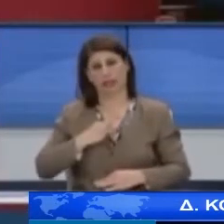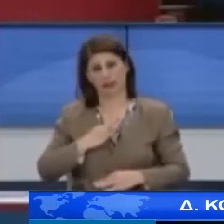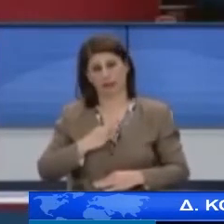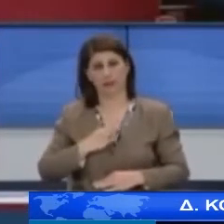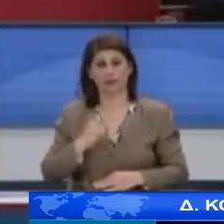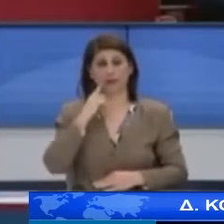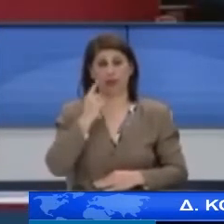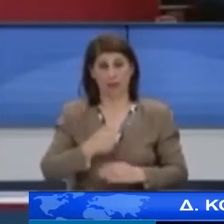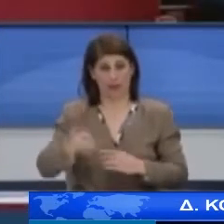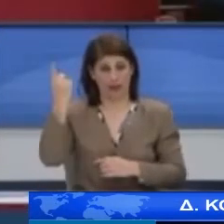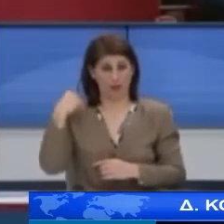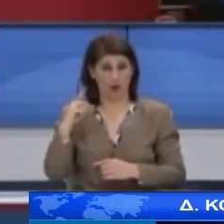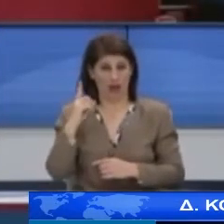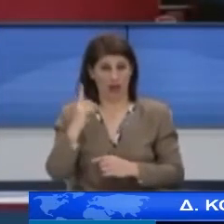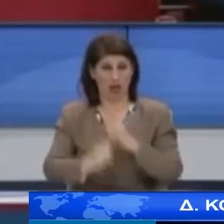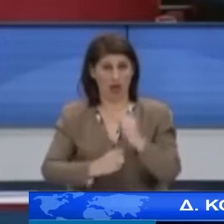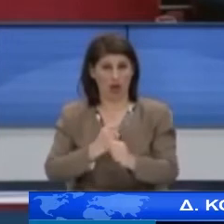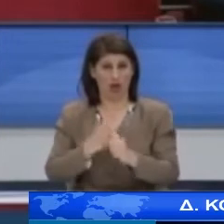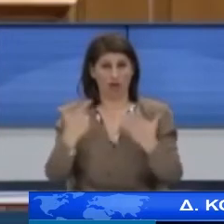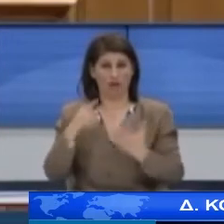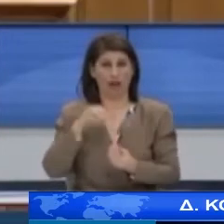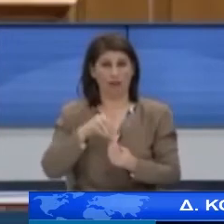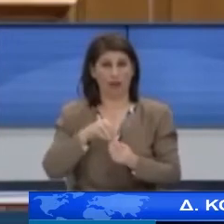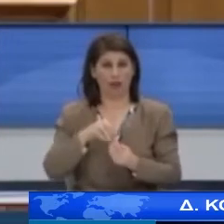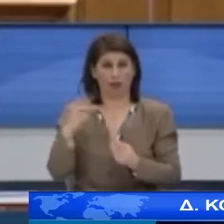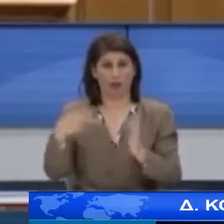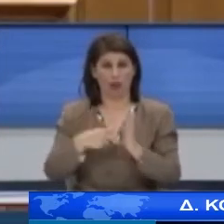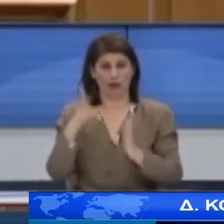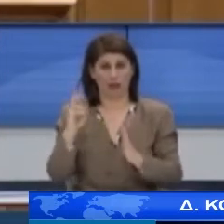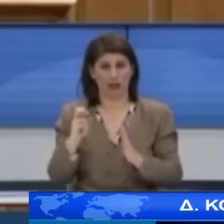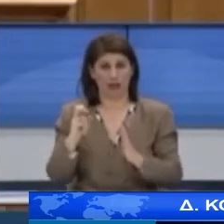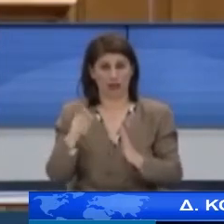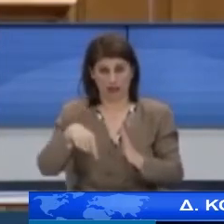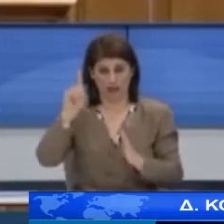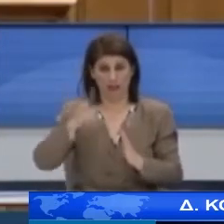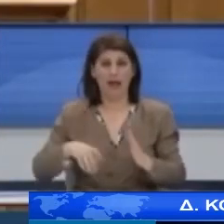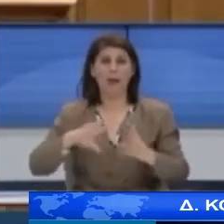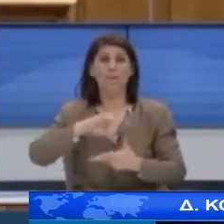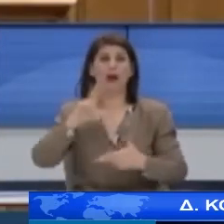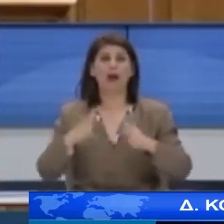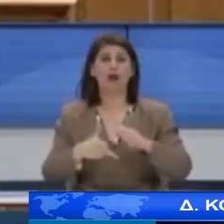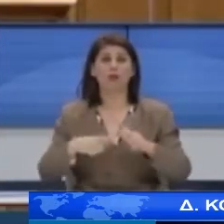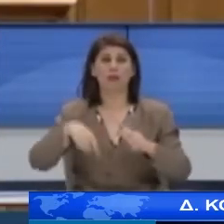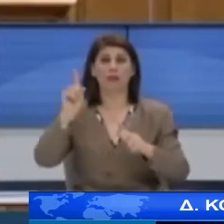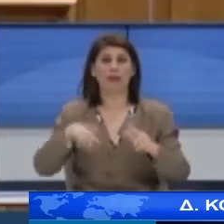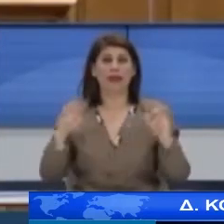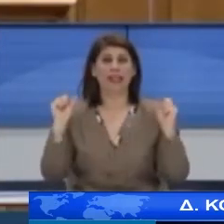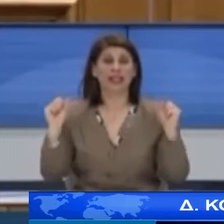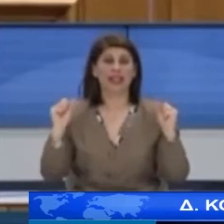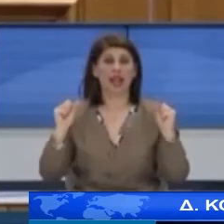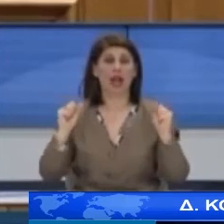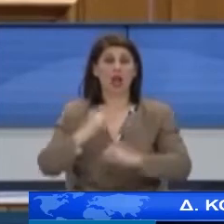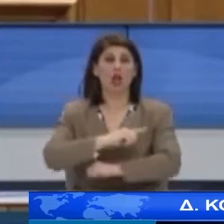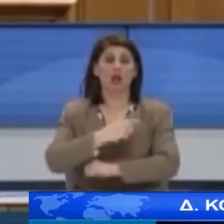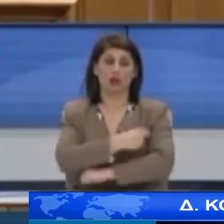χρόνο περίπου, στις 7 του Απρίλη του 20, ανήμερα της Παγκόσμιας ημέρας Υγείας, οι